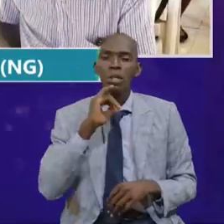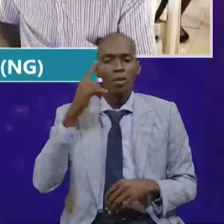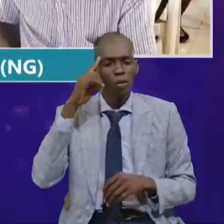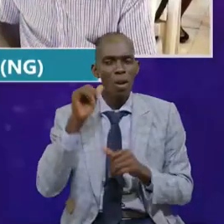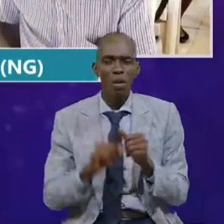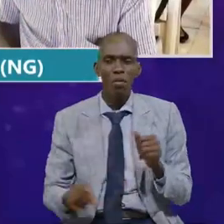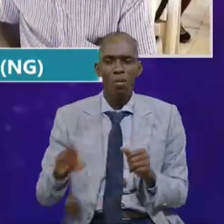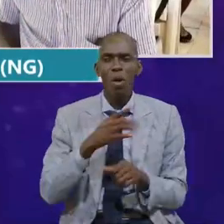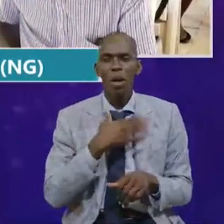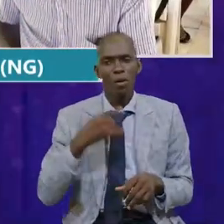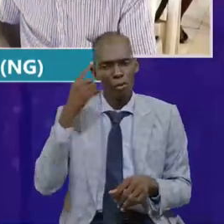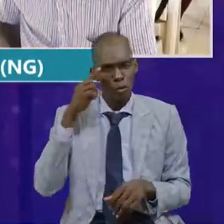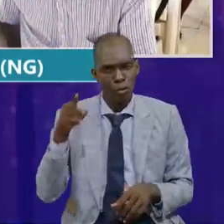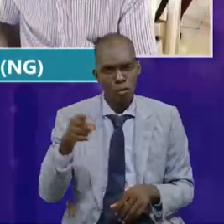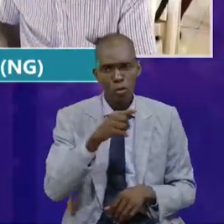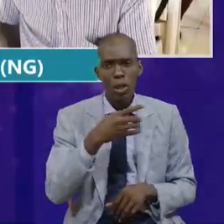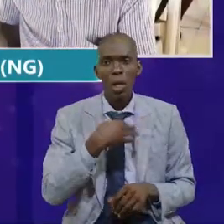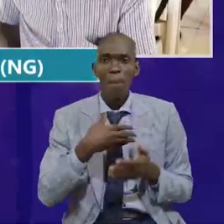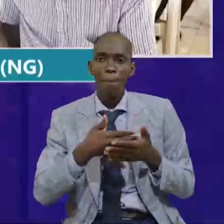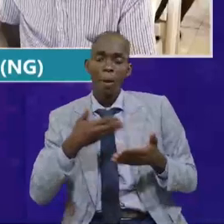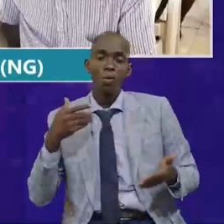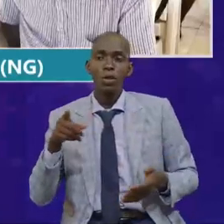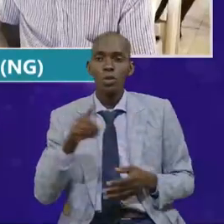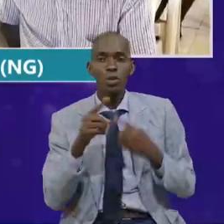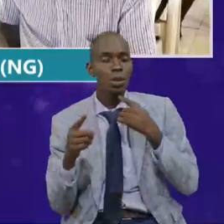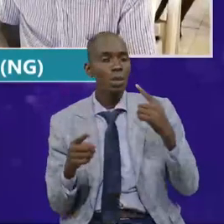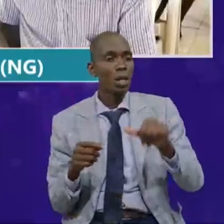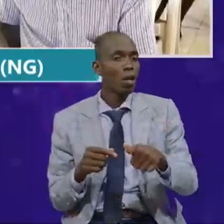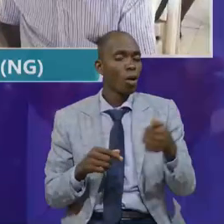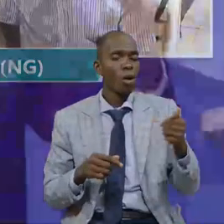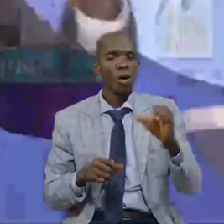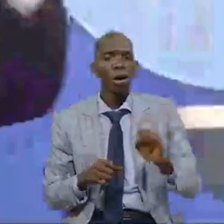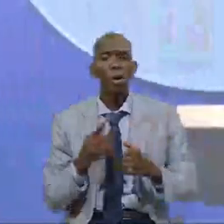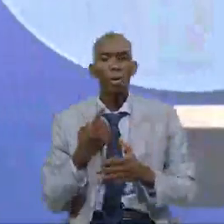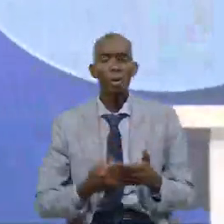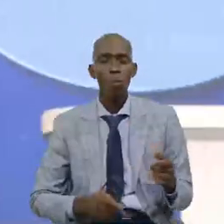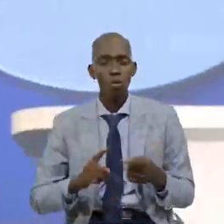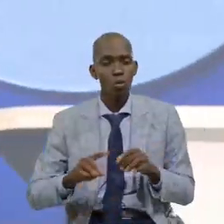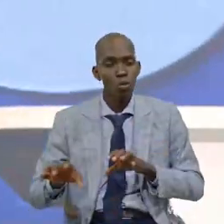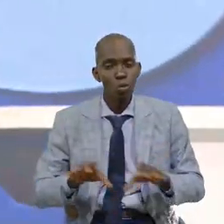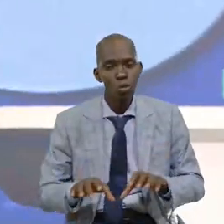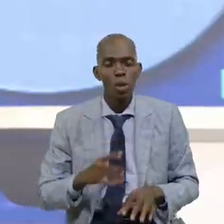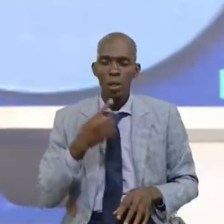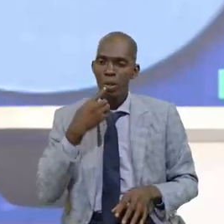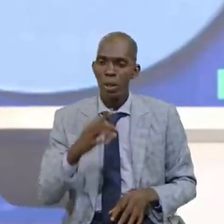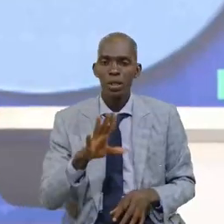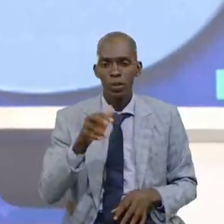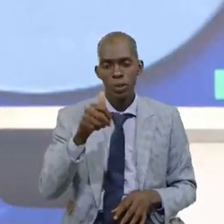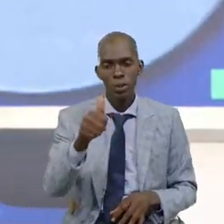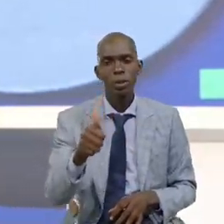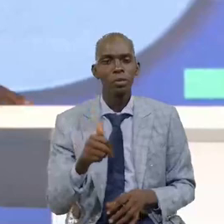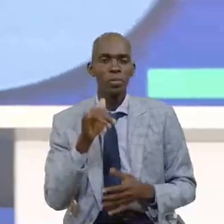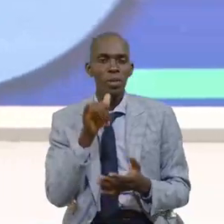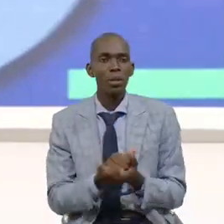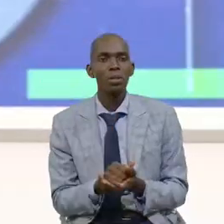tout le monde. Et c'est pour toi. Et avant que tu ne dises aux autres, qu'est-ce que tu te dis à toi-même?